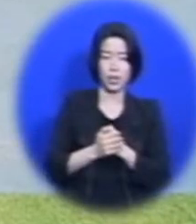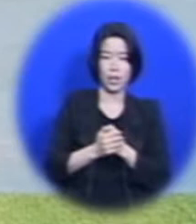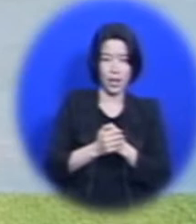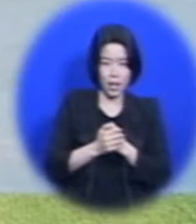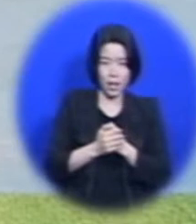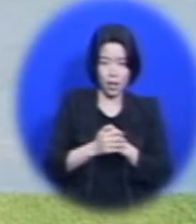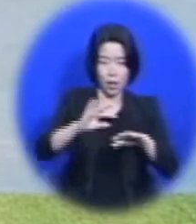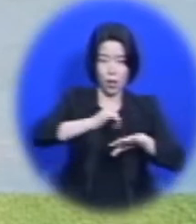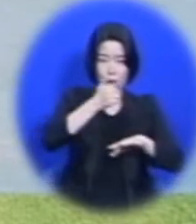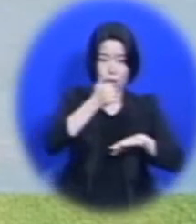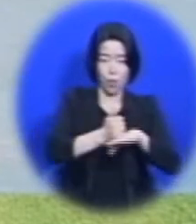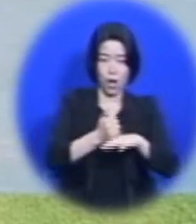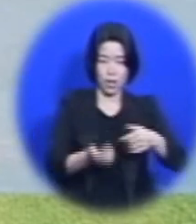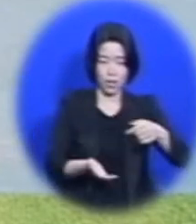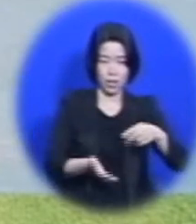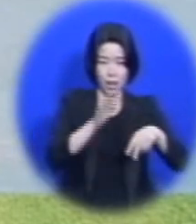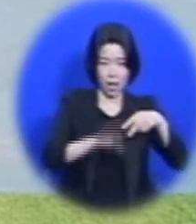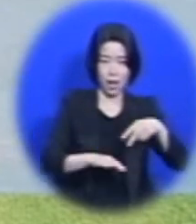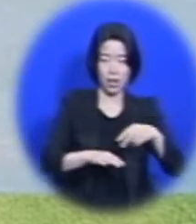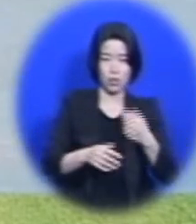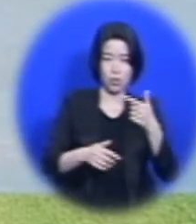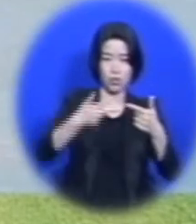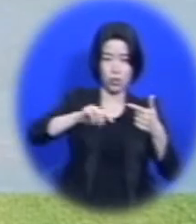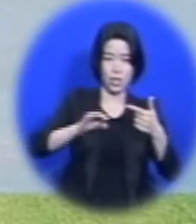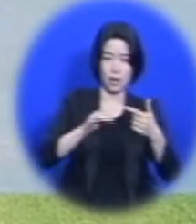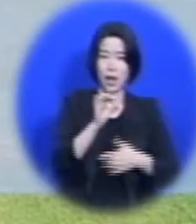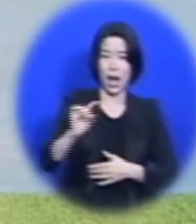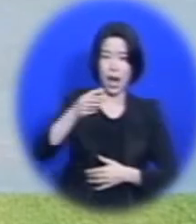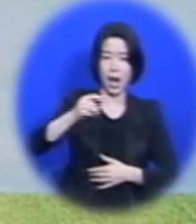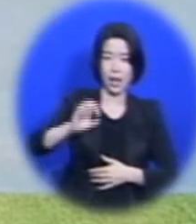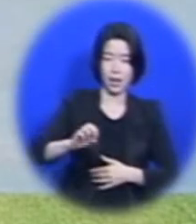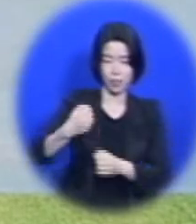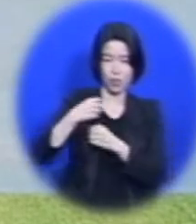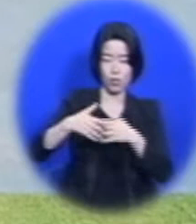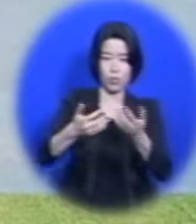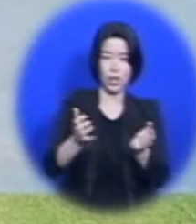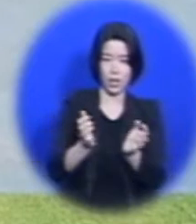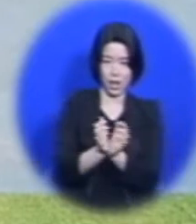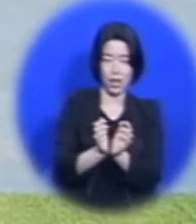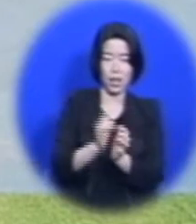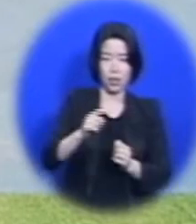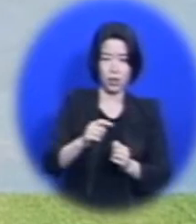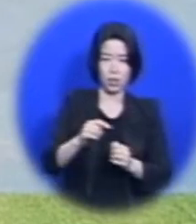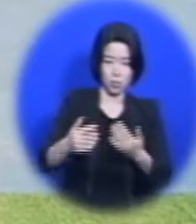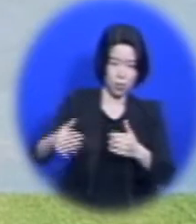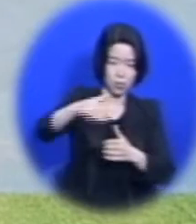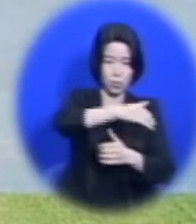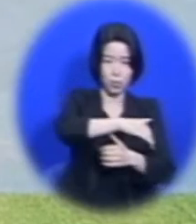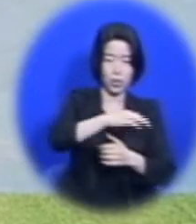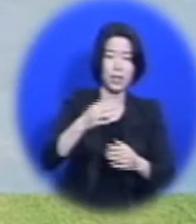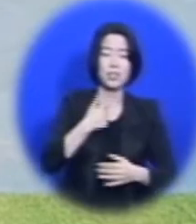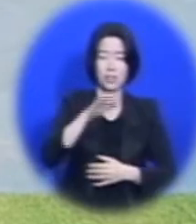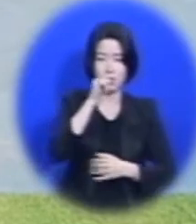열왕기하 6장에 보면 아람 군대가 엘리사를 죽이려고 도단성을 포위했던 적이 있습니다.